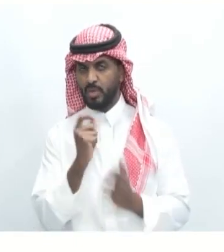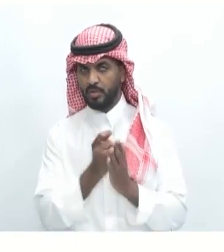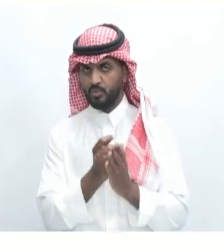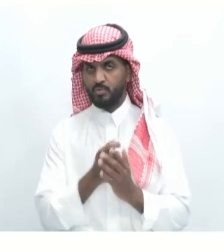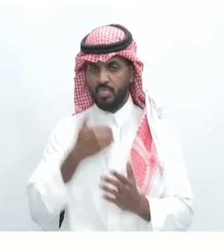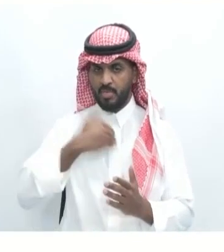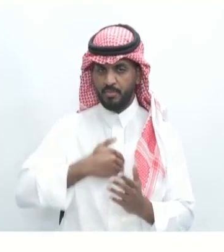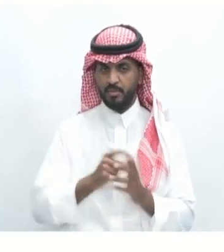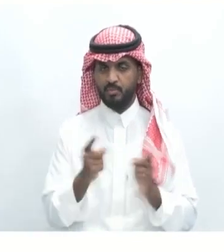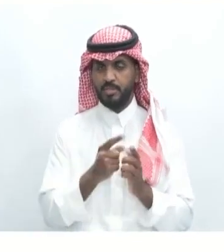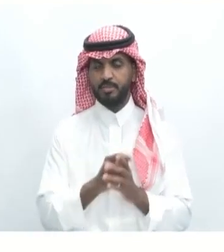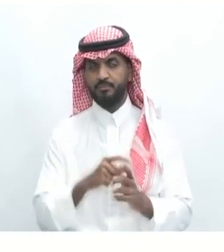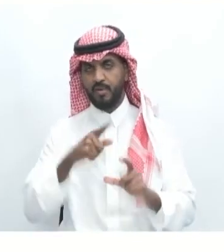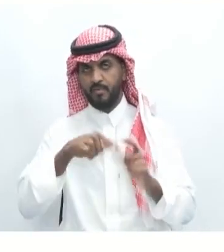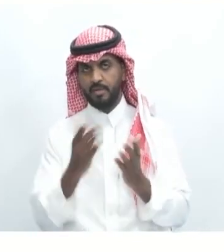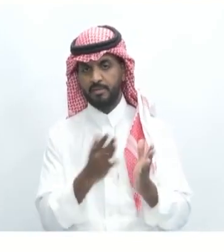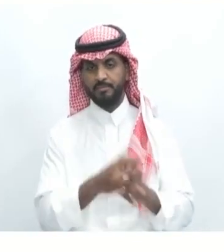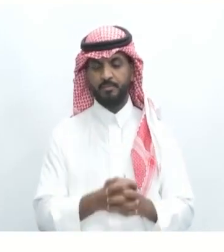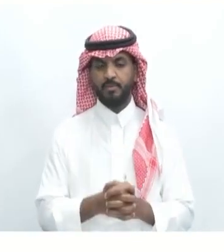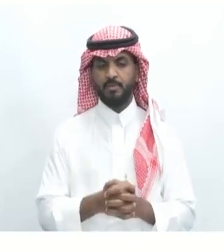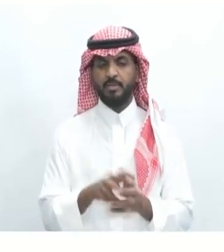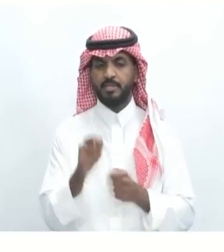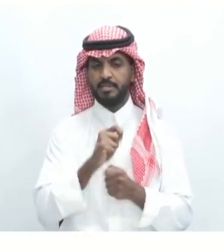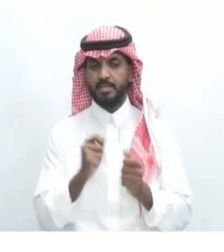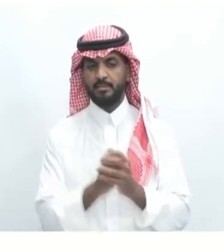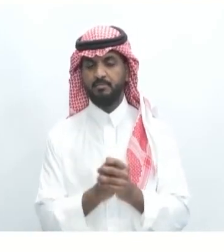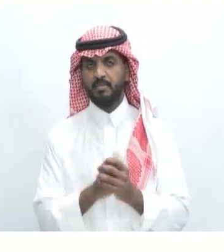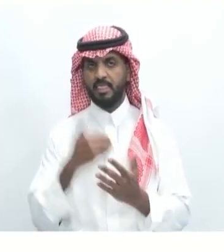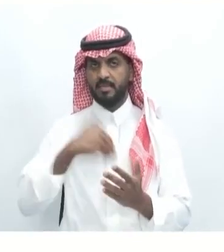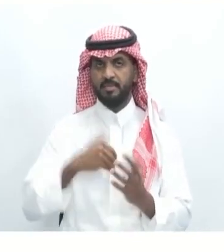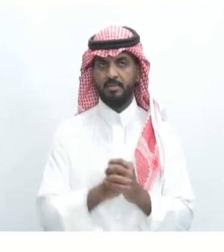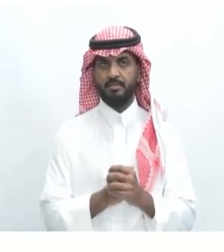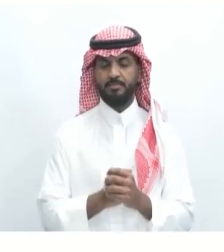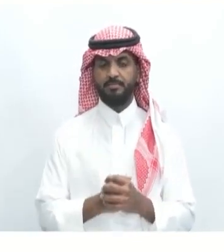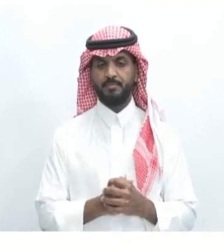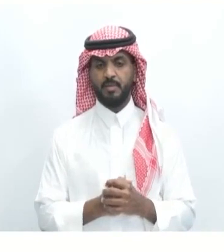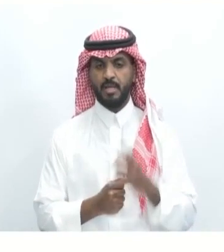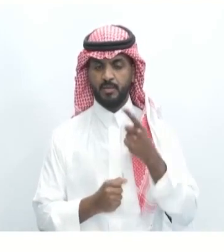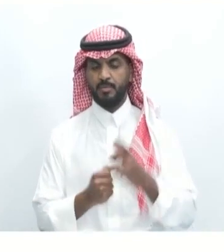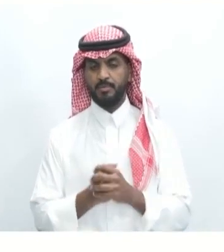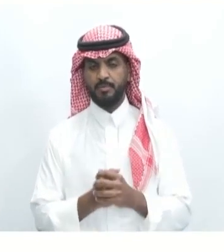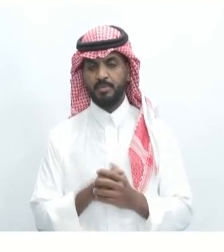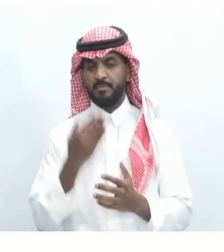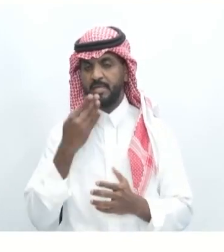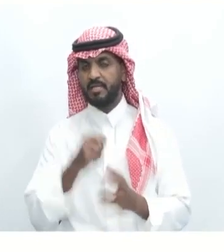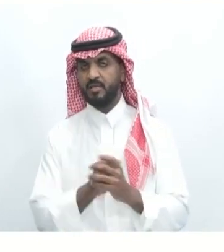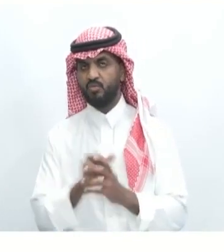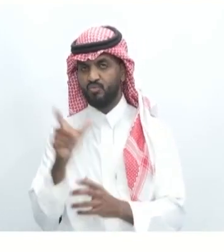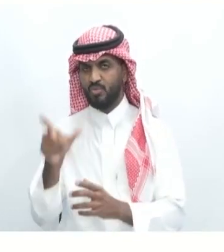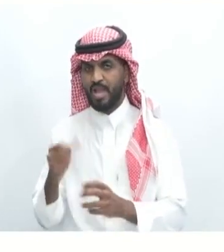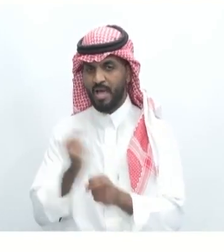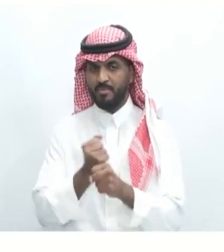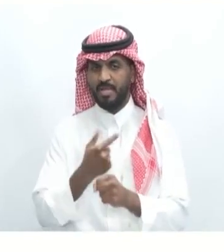المناسب في الفراغات الاتيه اذا نريد ان نستخدم الضمير المناسب فلاحظوا معي هنا عندما يتحدث